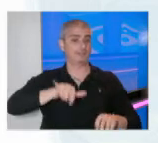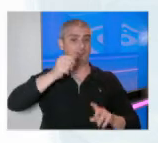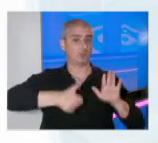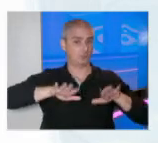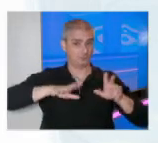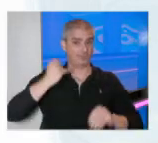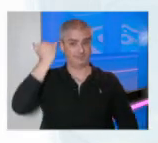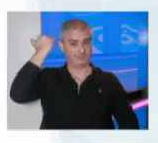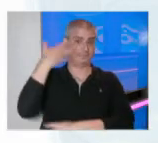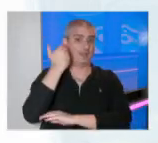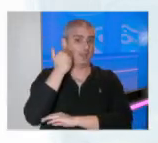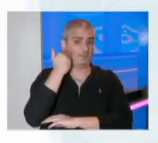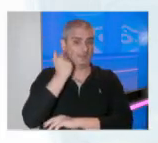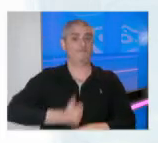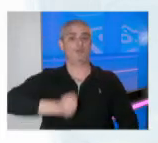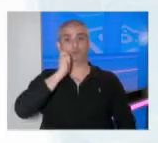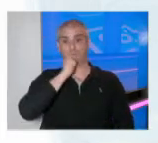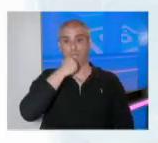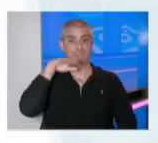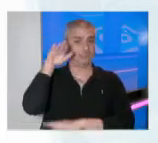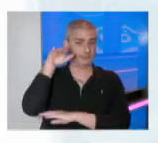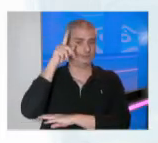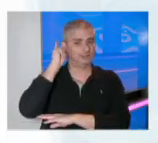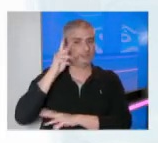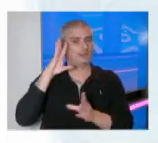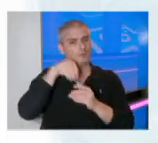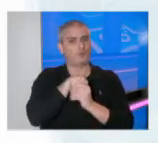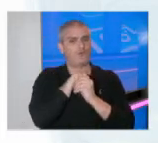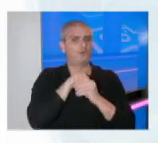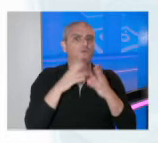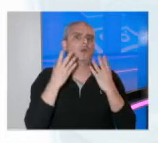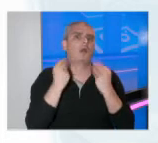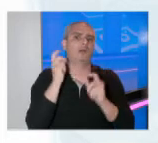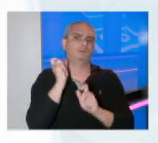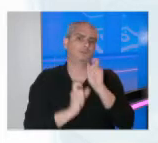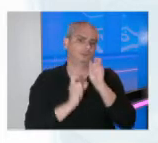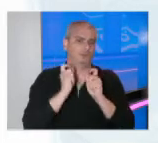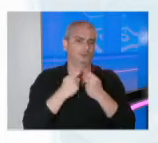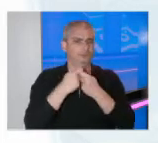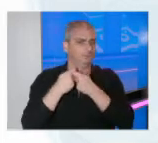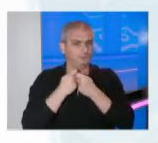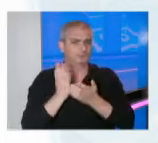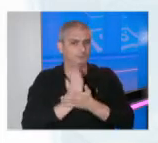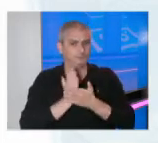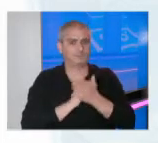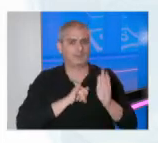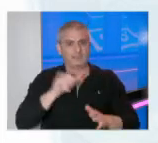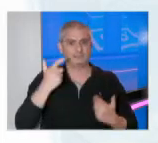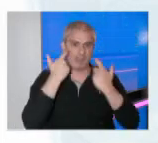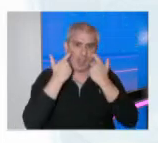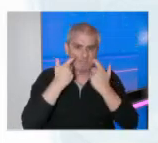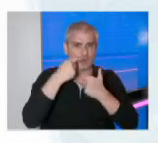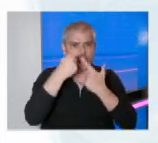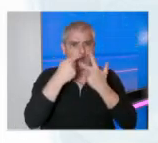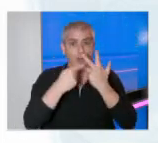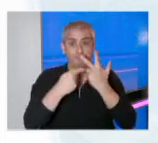עם מזכיר מדינה אמריקאי וראש מוסד לסעודיה מצריך מעורבות של עשרות אנשים לסידורי נסיעה,